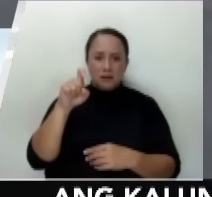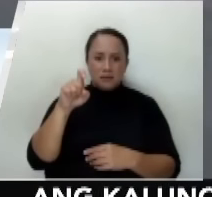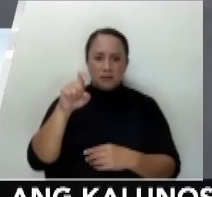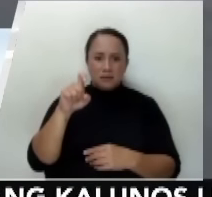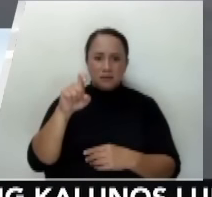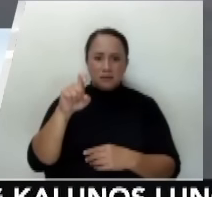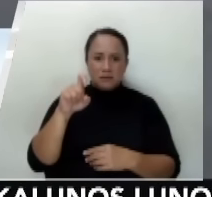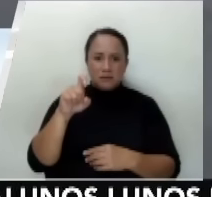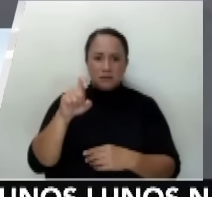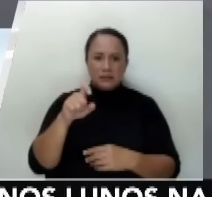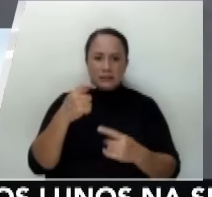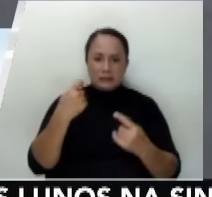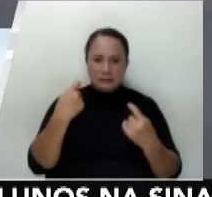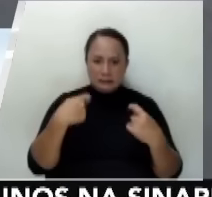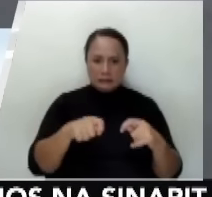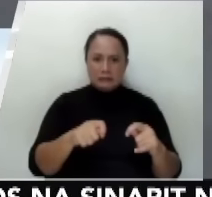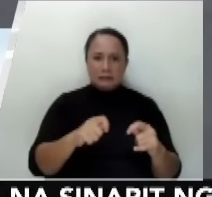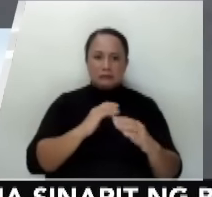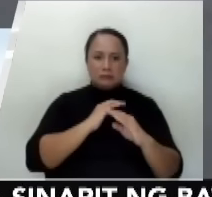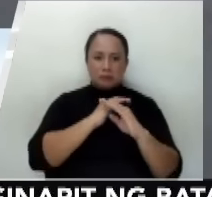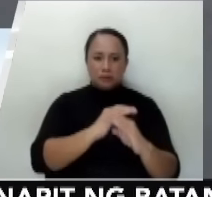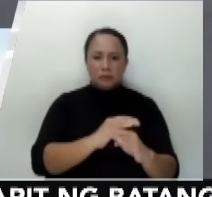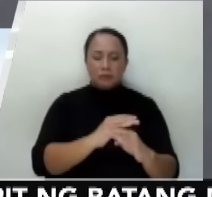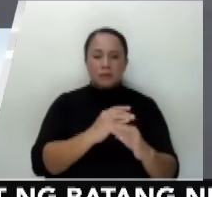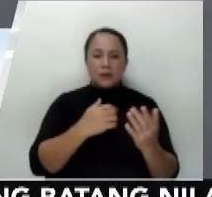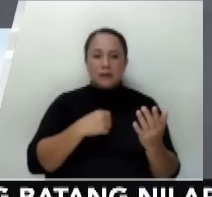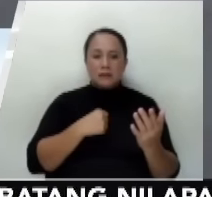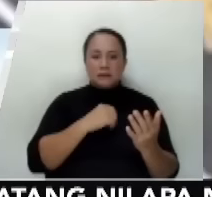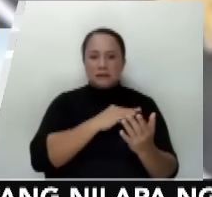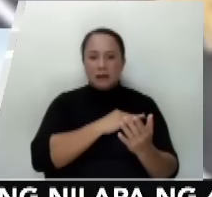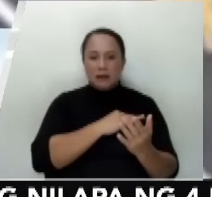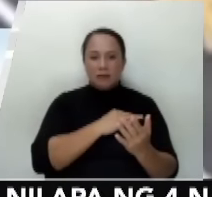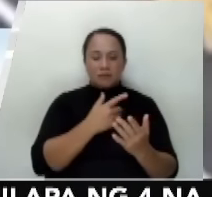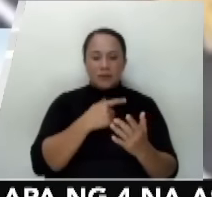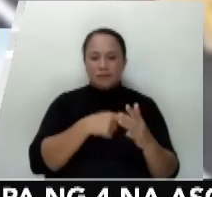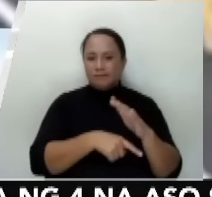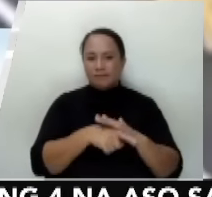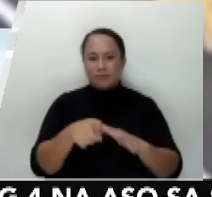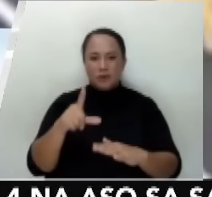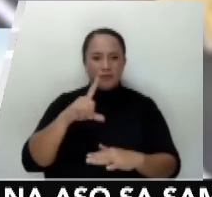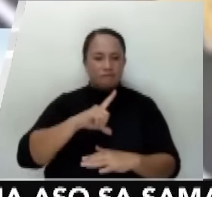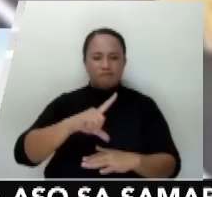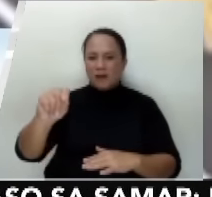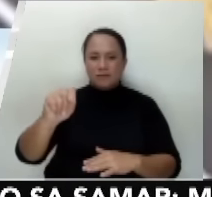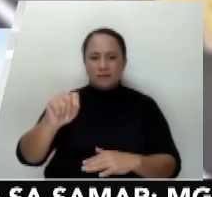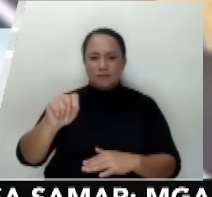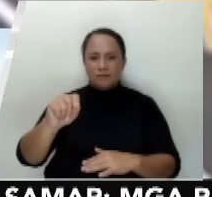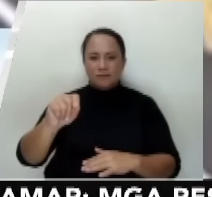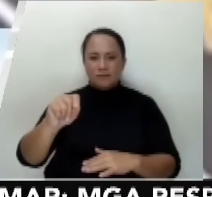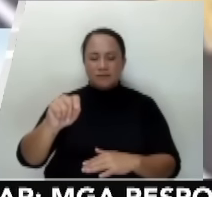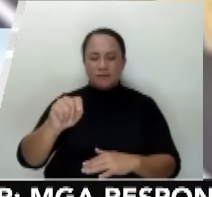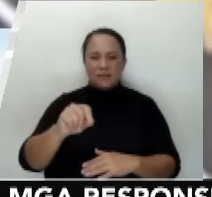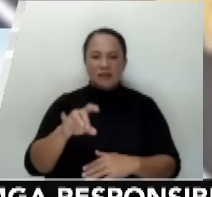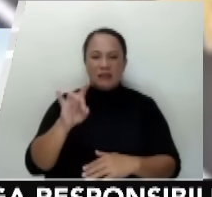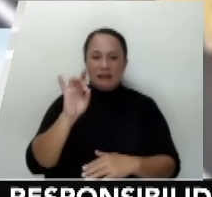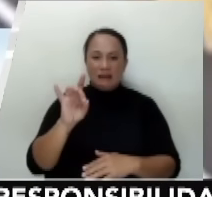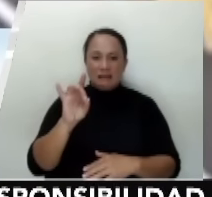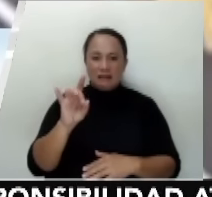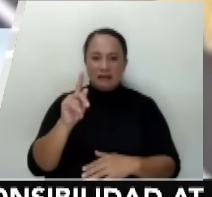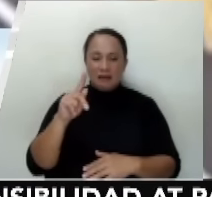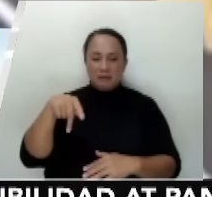Sinubukan pa raw itong harangin ng kanilang tauhan pero hindi umubra sa bilis umano ng motor na 80 kph. 60